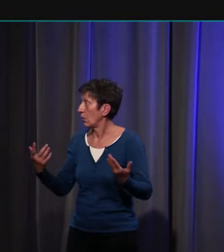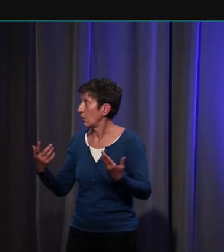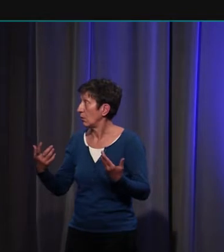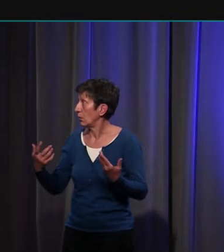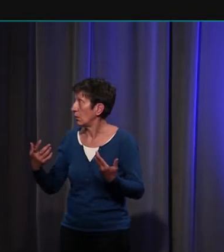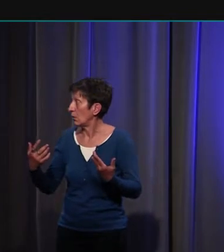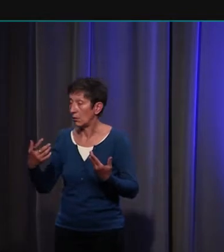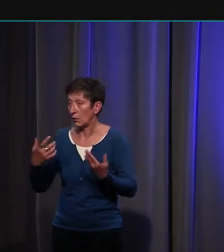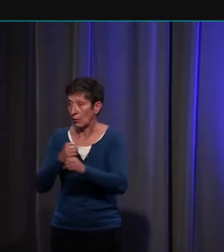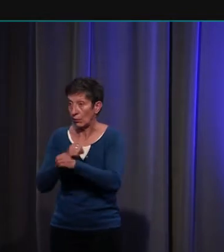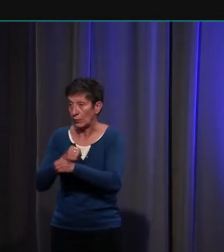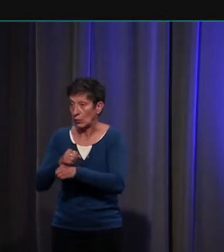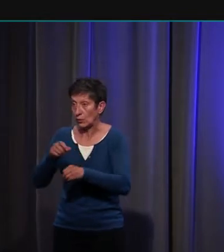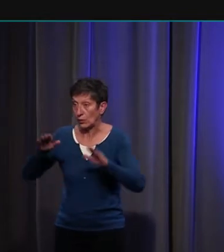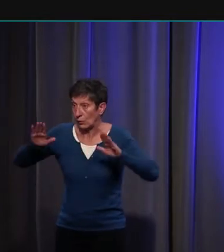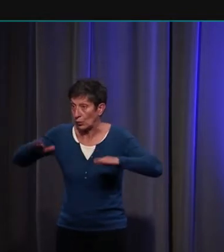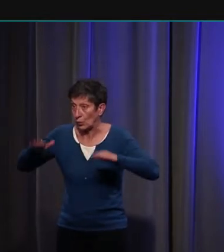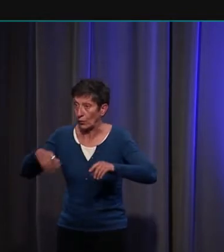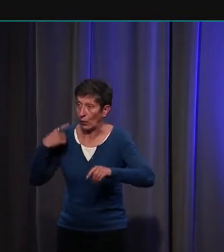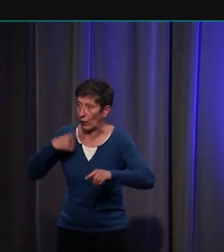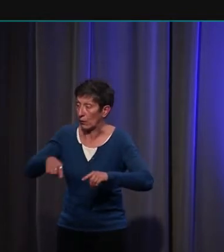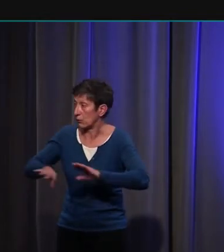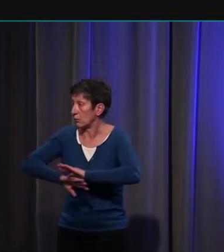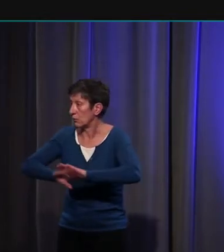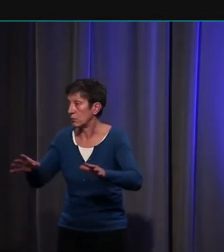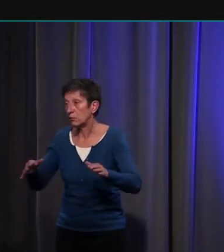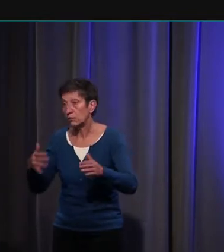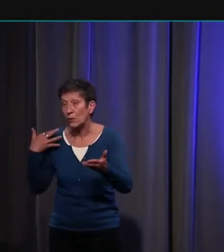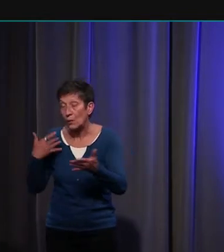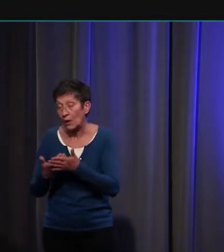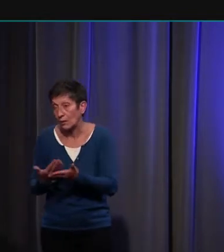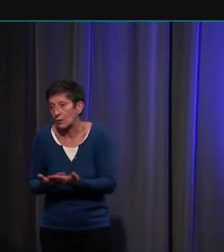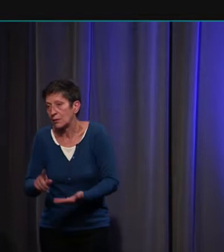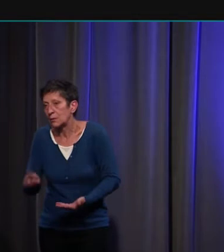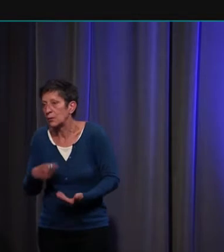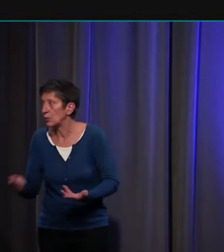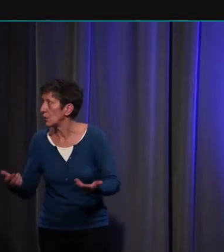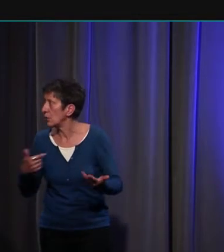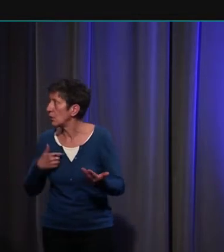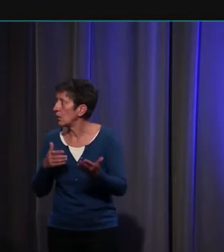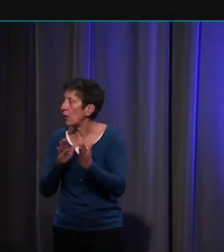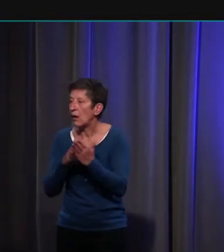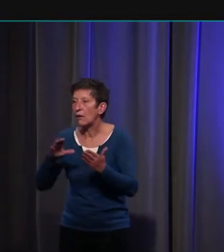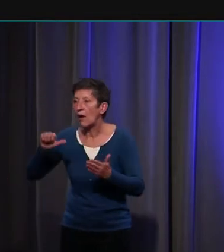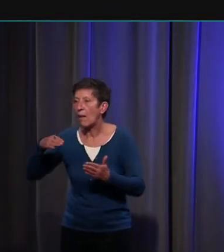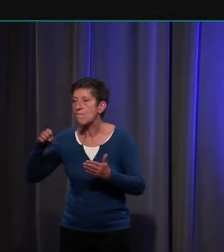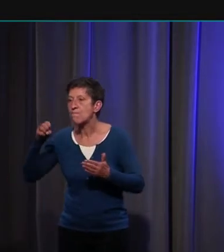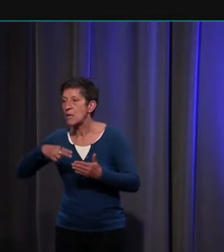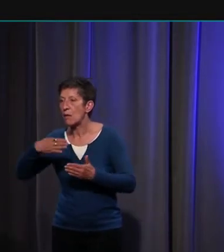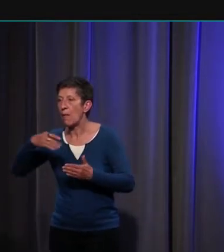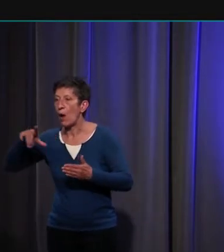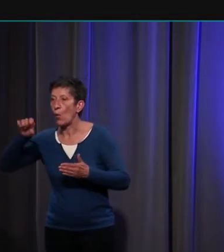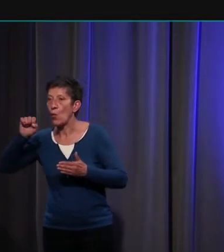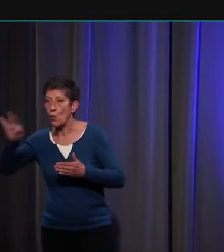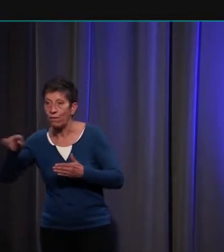prisonniers musulmans tout à fait donc on est dans ce contexte mais là encore ce que je vais vous dire j'ai dit le livre d'un mille malo fait pour moi c'est un romancier génial